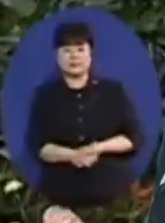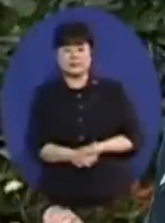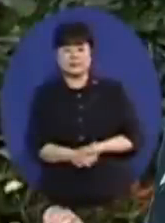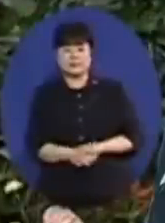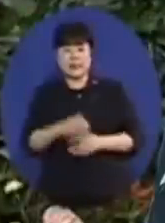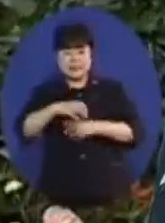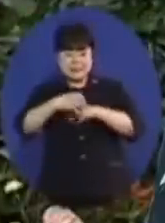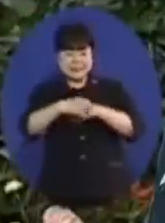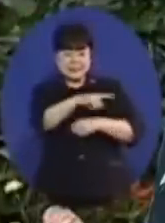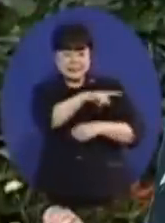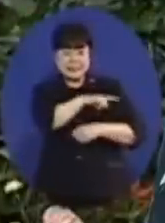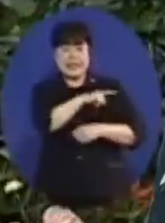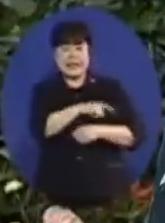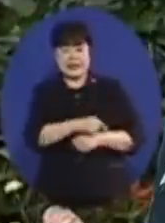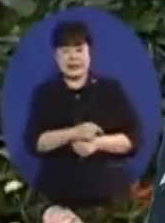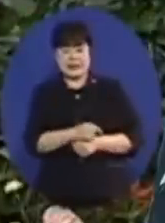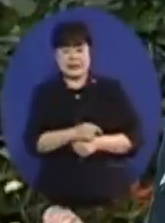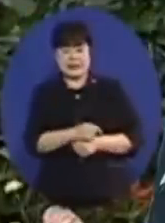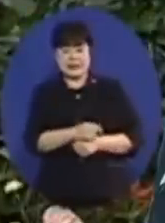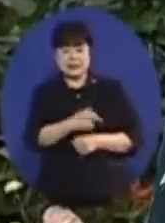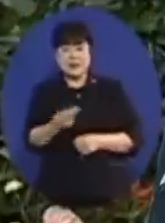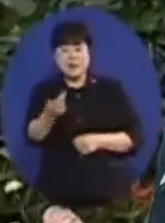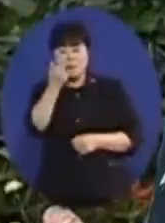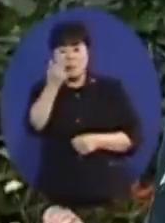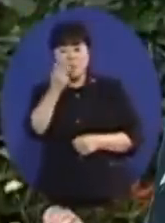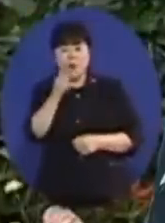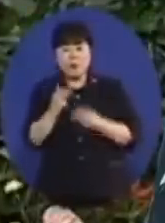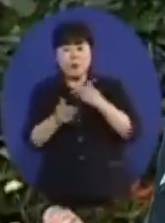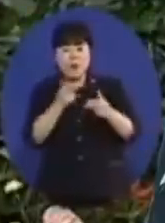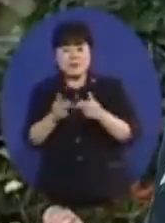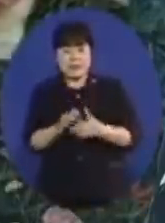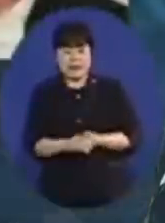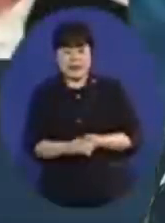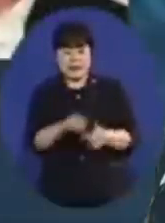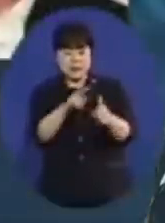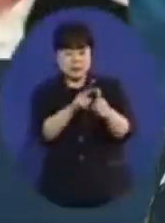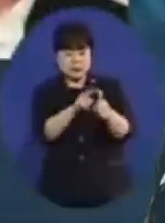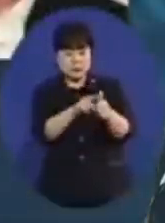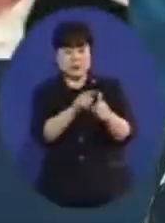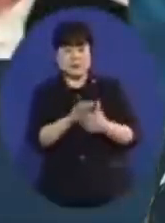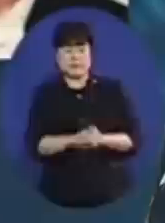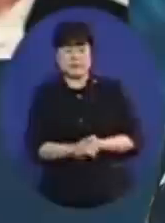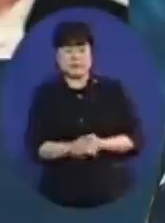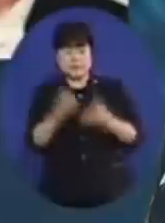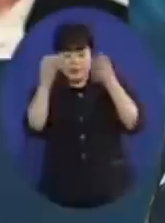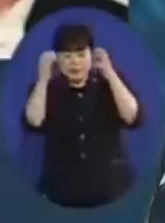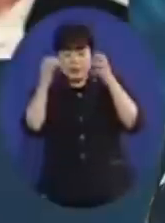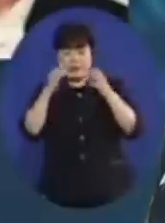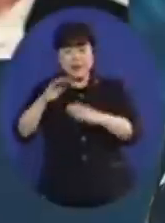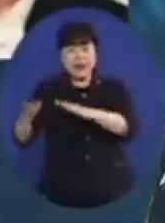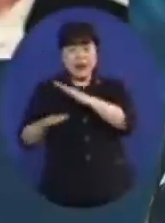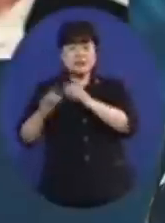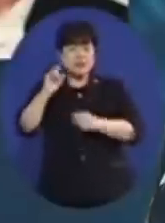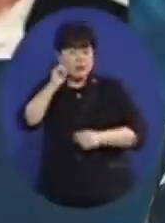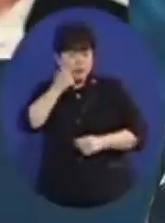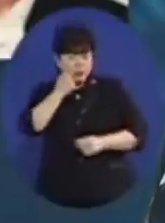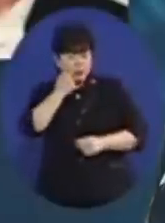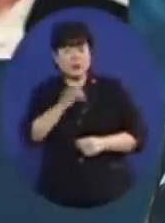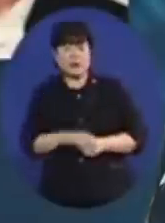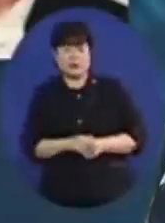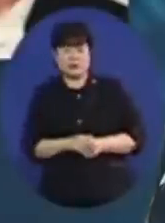세계에서 가장 큰 보험회사 중의 하나를 설립한 클레멘트 스톤 씨는 어릴 때 가정에 매우 어려웠습니다